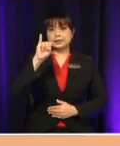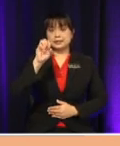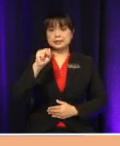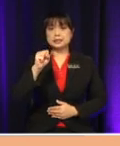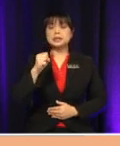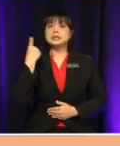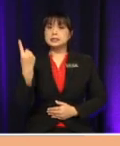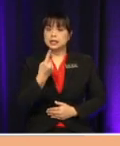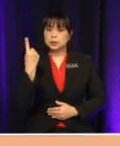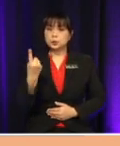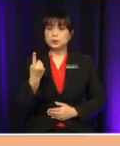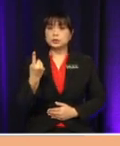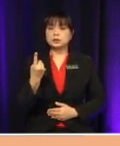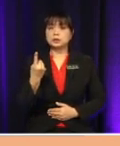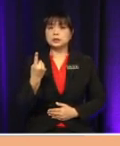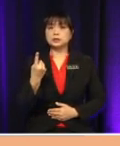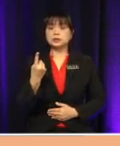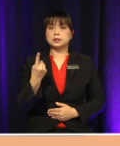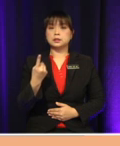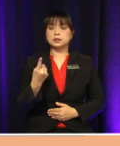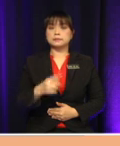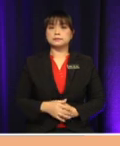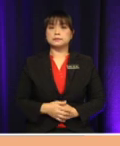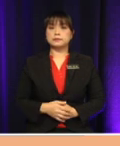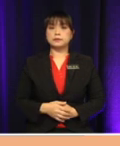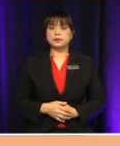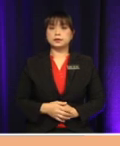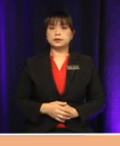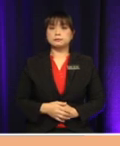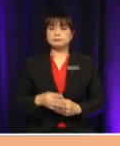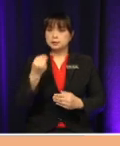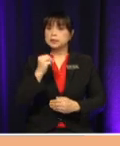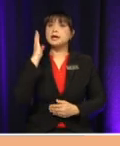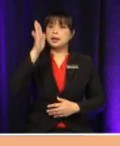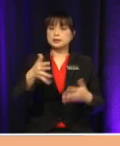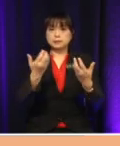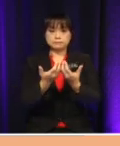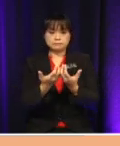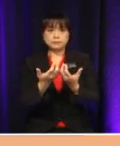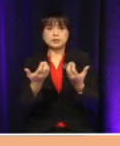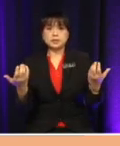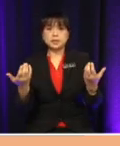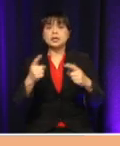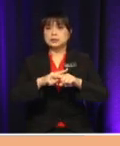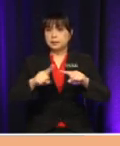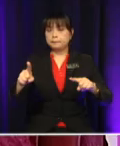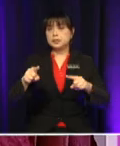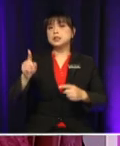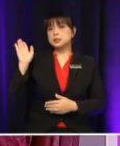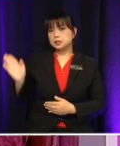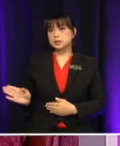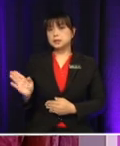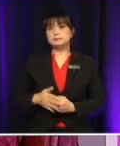Kromosom homolog akan berpisah atau kromosi kromosom berada kembar akan berpisah tapi di sini atau